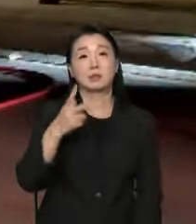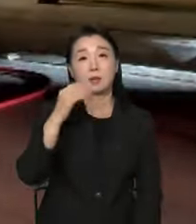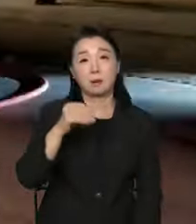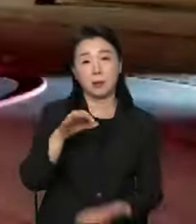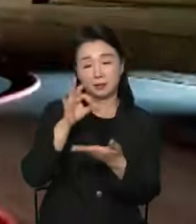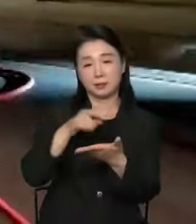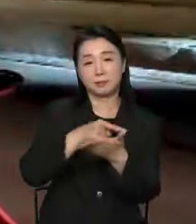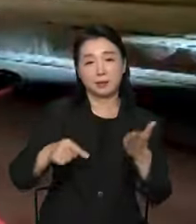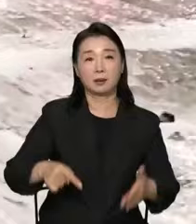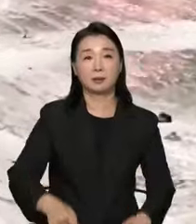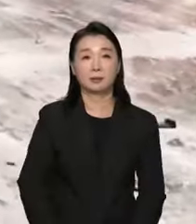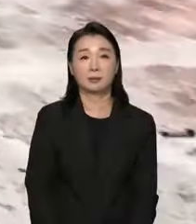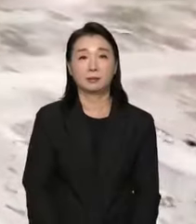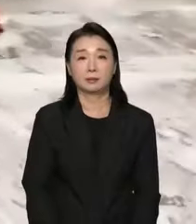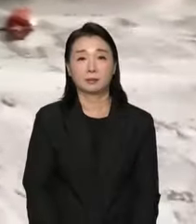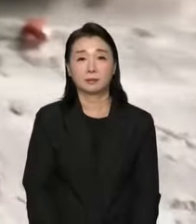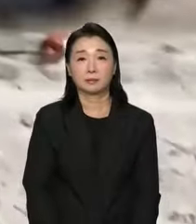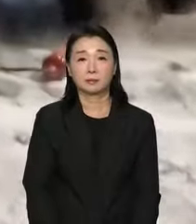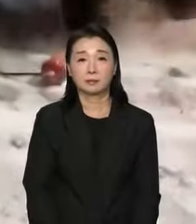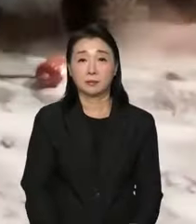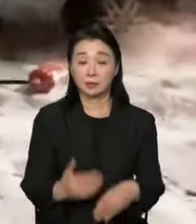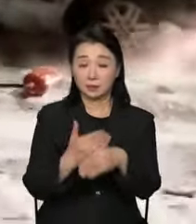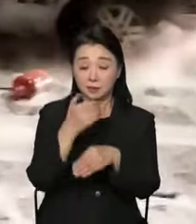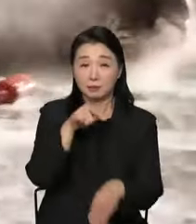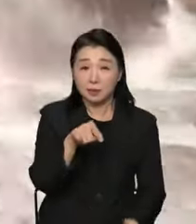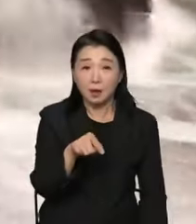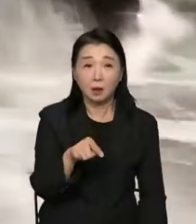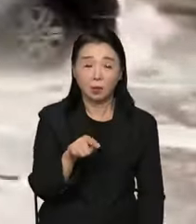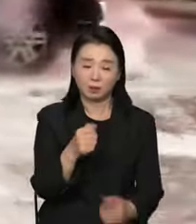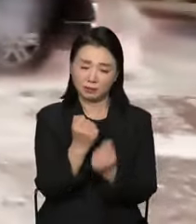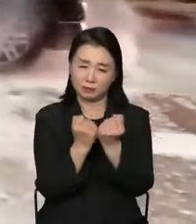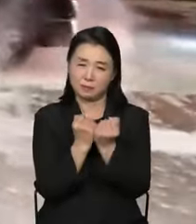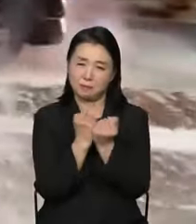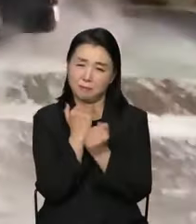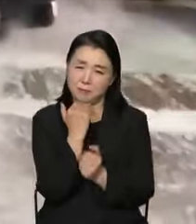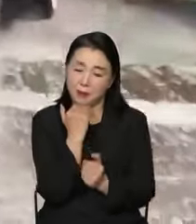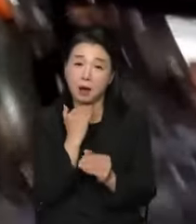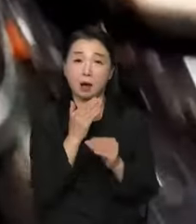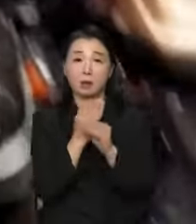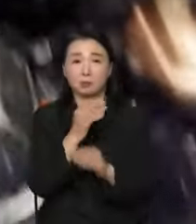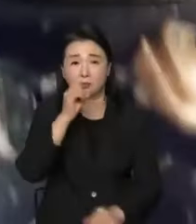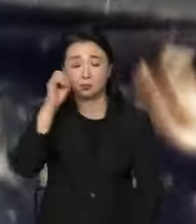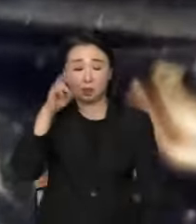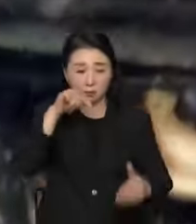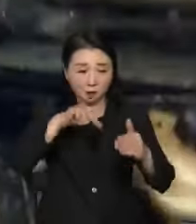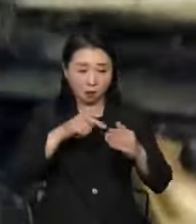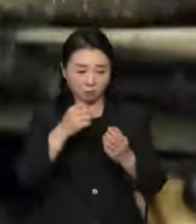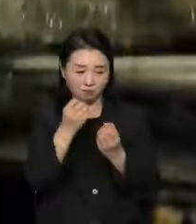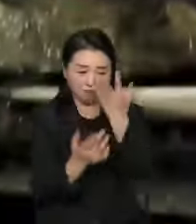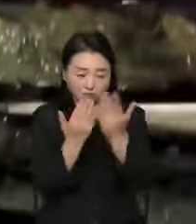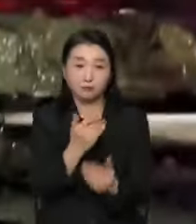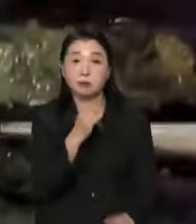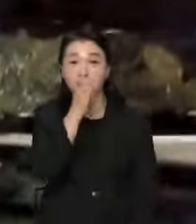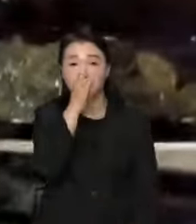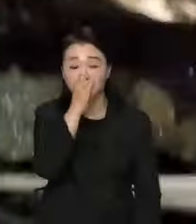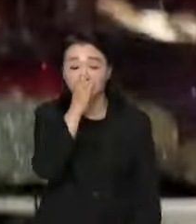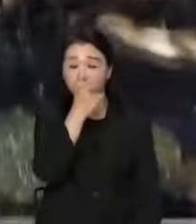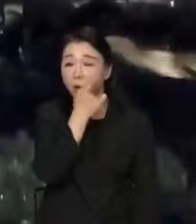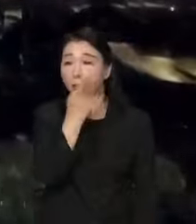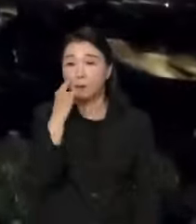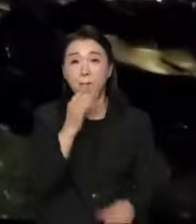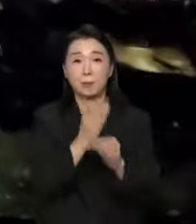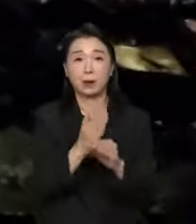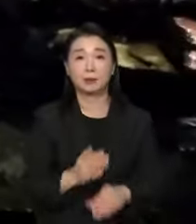원 가량의 재산 피해가났습니다 소방당국은 승차가 시동을 켜고 대기하던 중에 차량 내부에서 불이 난 걸로 보고 정확한 사고